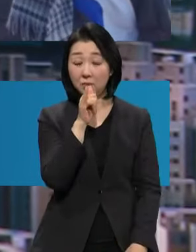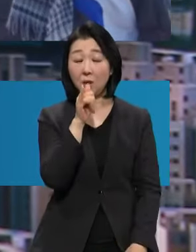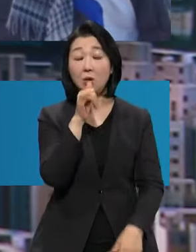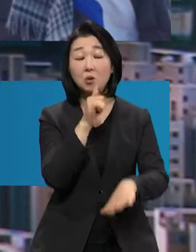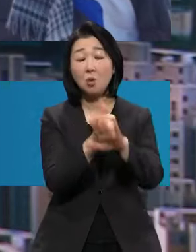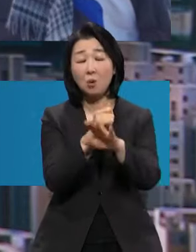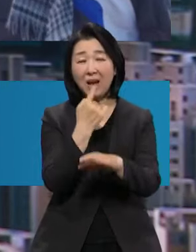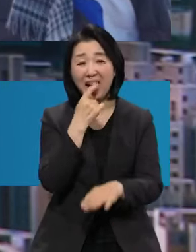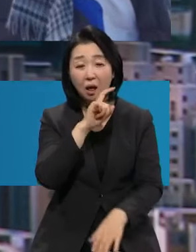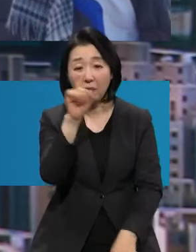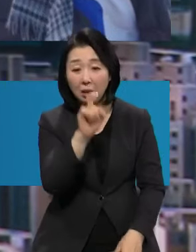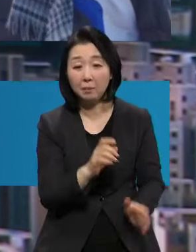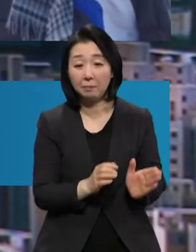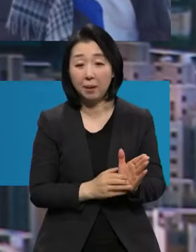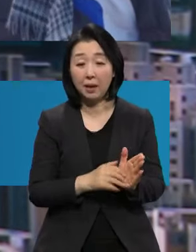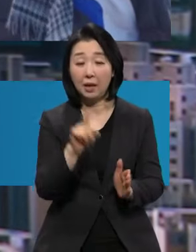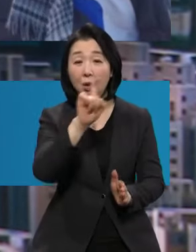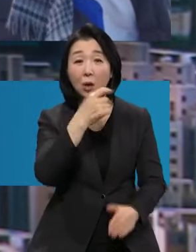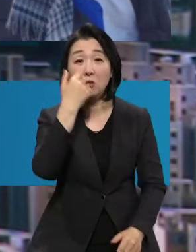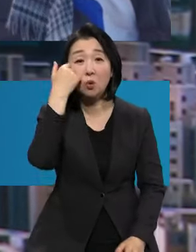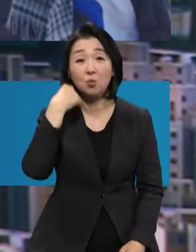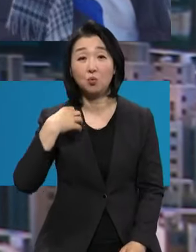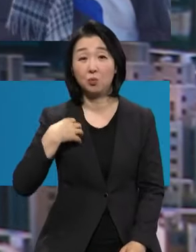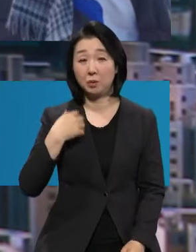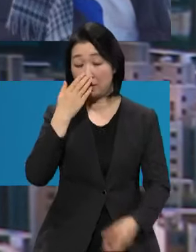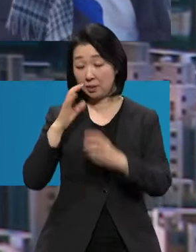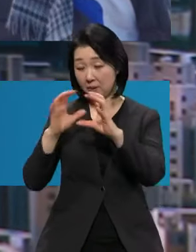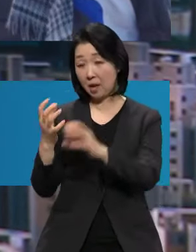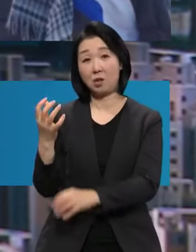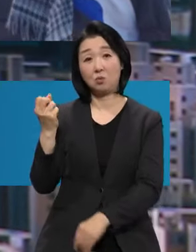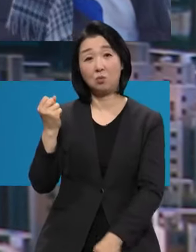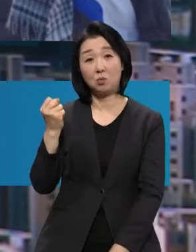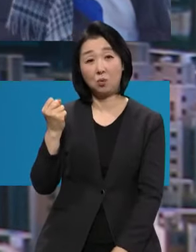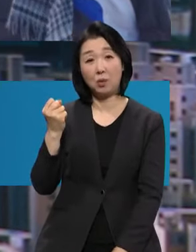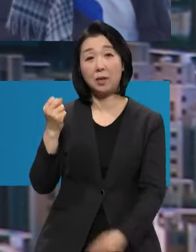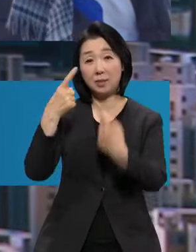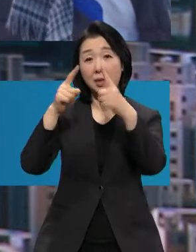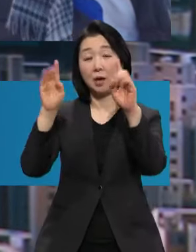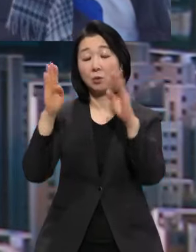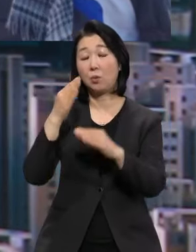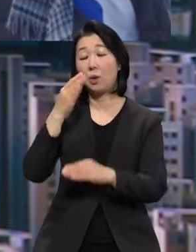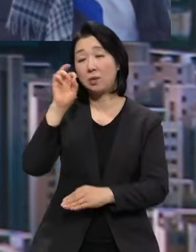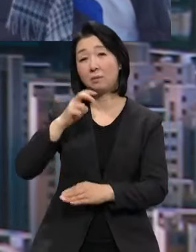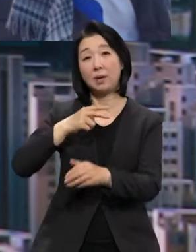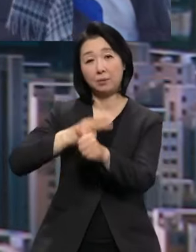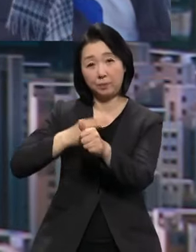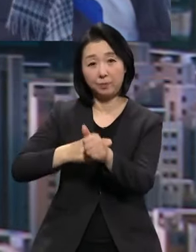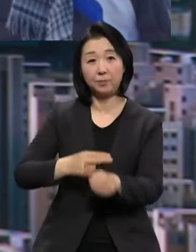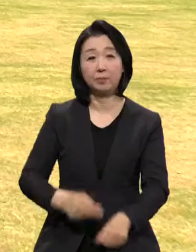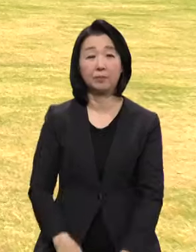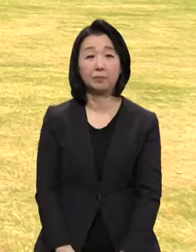훼손됐습니다. 포스터를 훼손한 건 이스라엘 국적의 이 대학 음대 교수였습니다. 한민정 기자입니다.